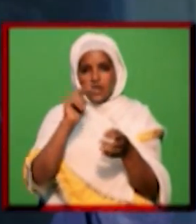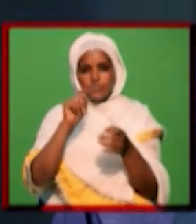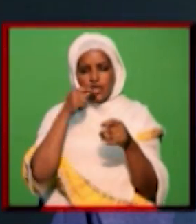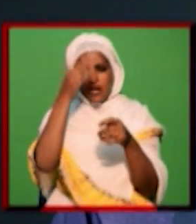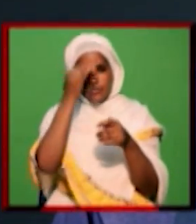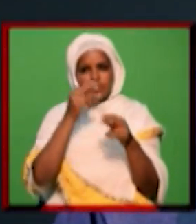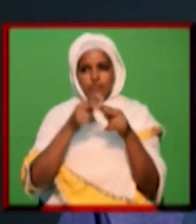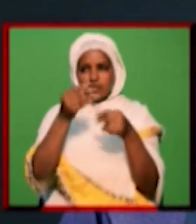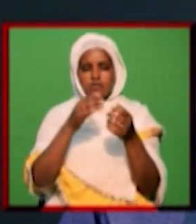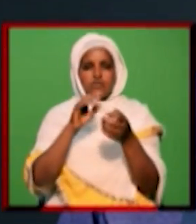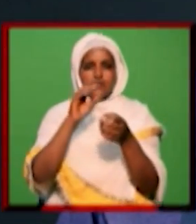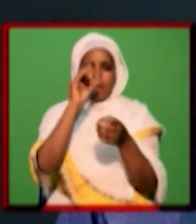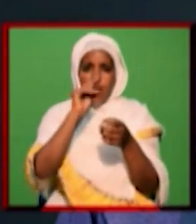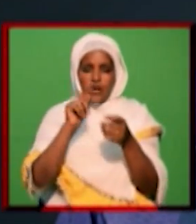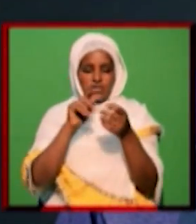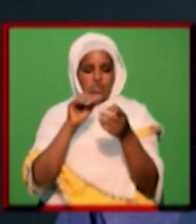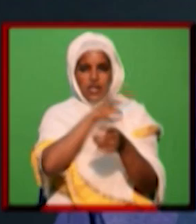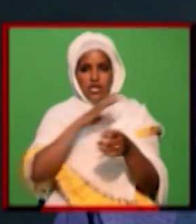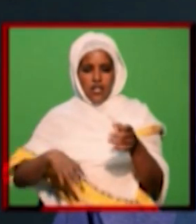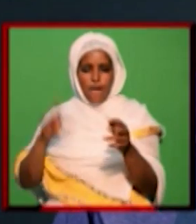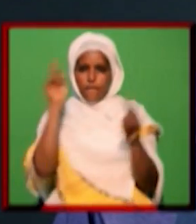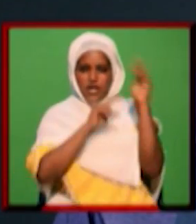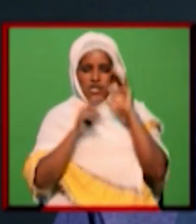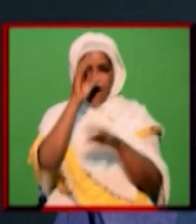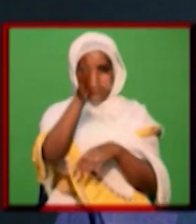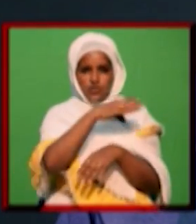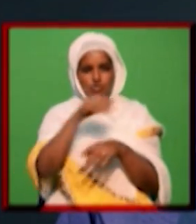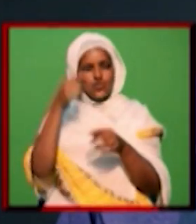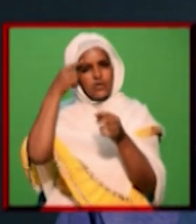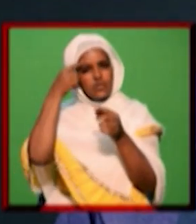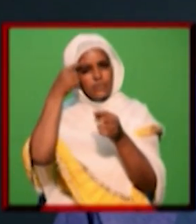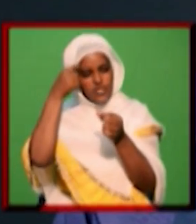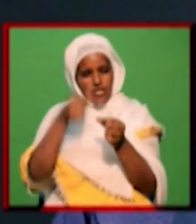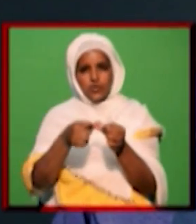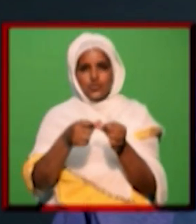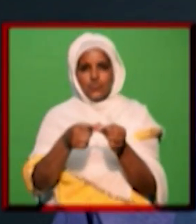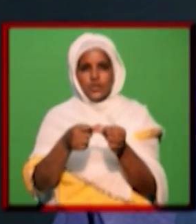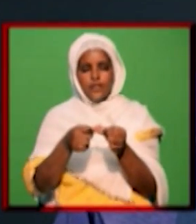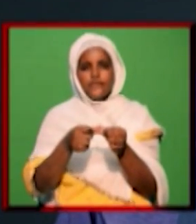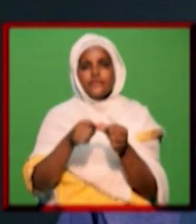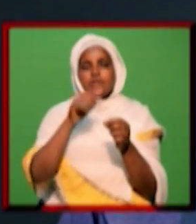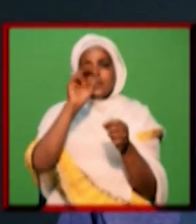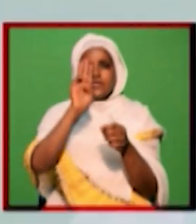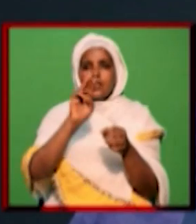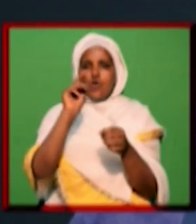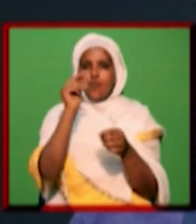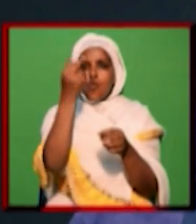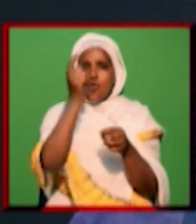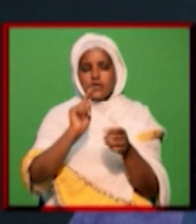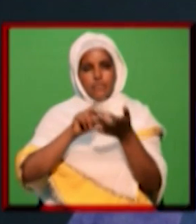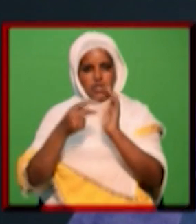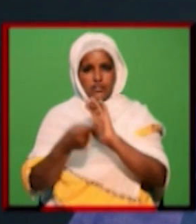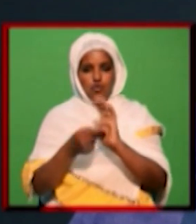ሰሙነ ህማማት የጌታ መከራ መስቀሉን የምናስብበት ሰሞን ማለት ነው።